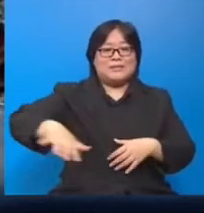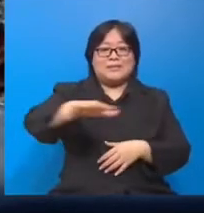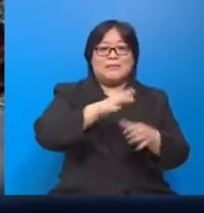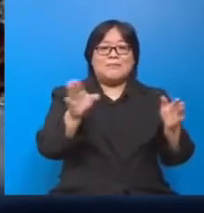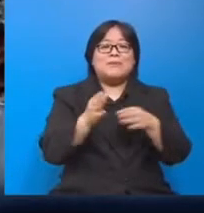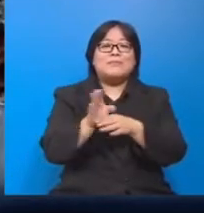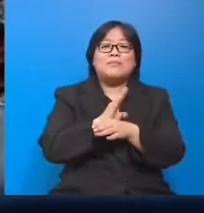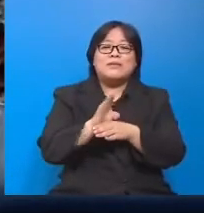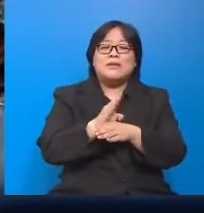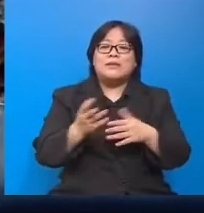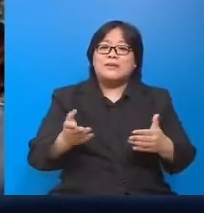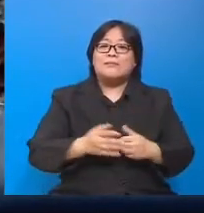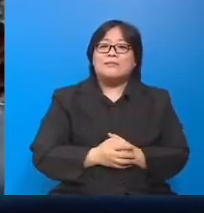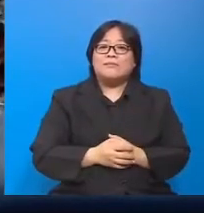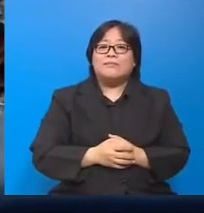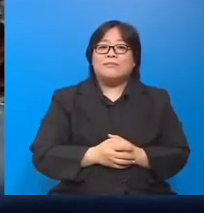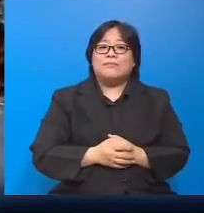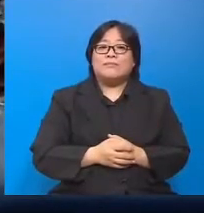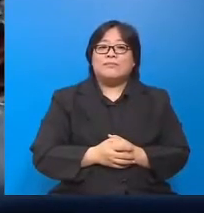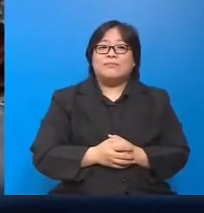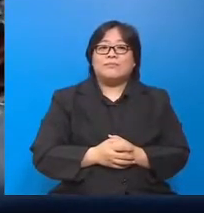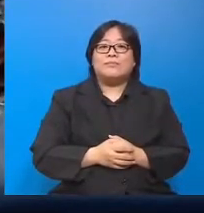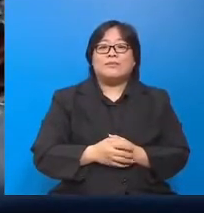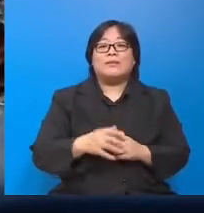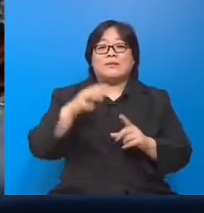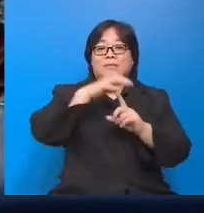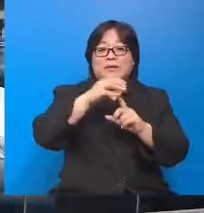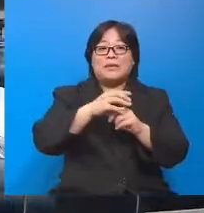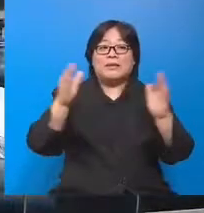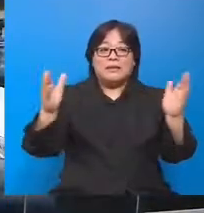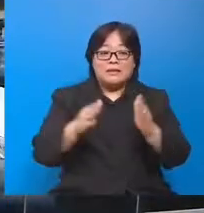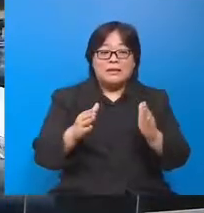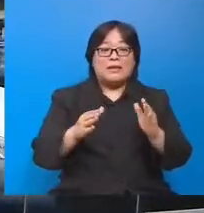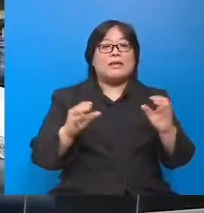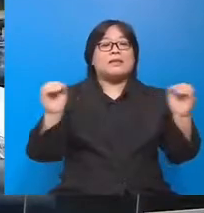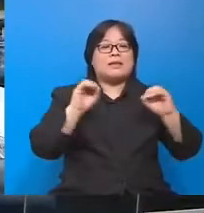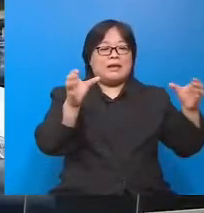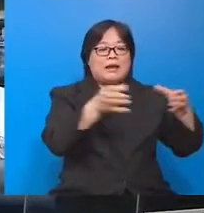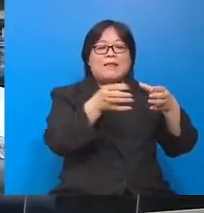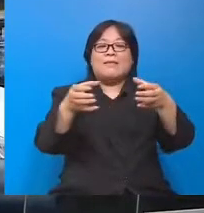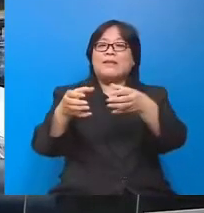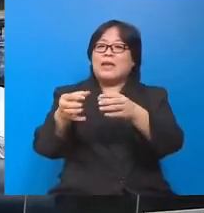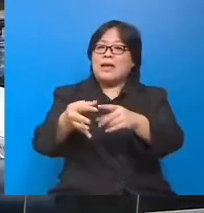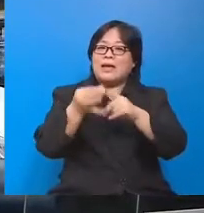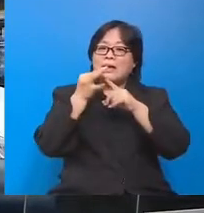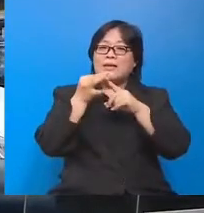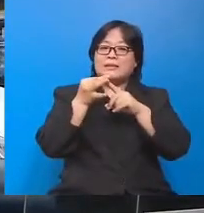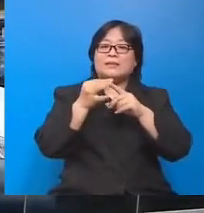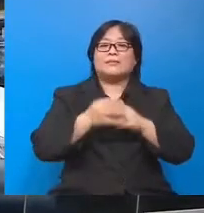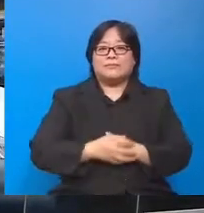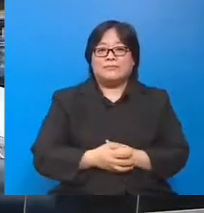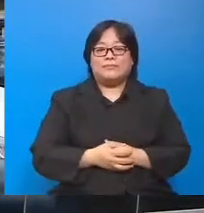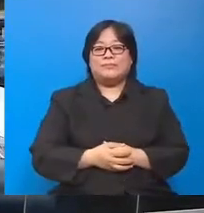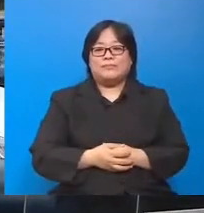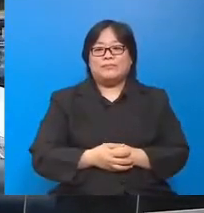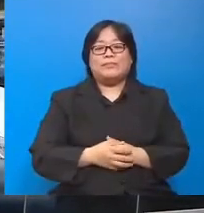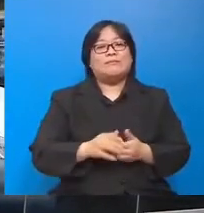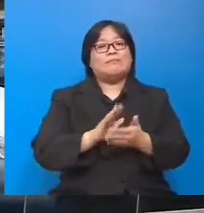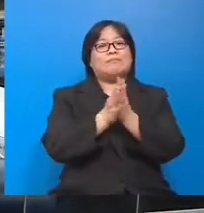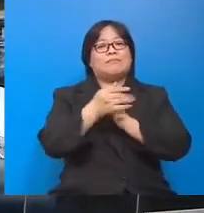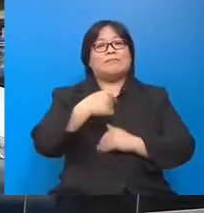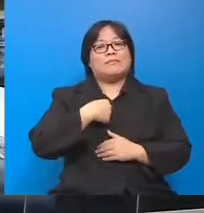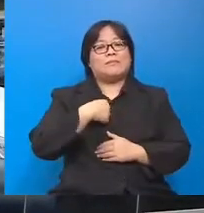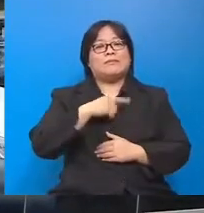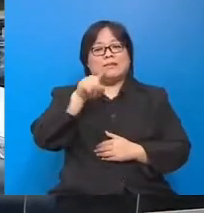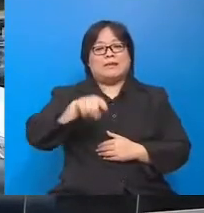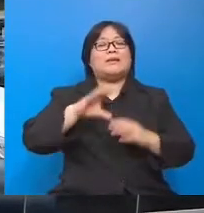jadi kenal penjajah kecil tidak ada keleus kasih yang tertentu di bawah soalan ini jadi